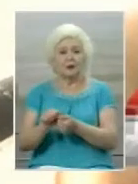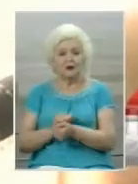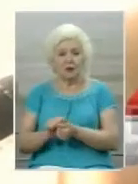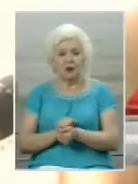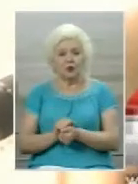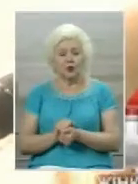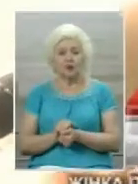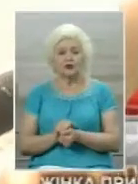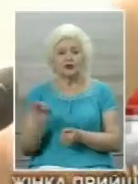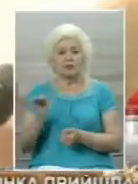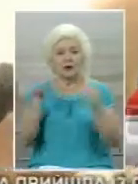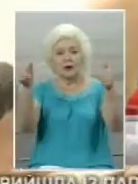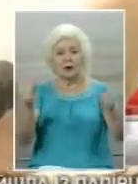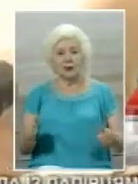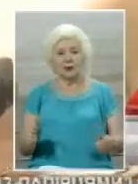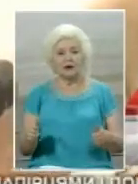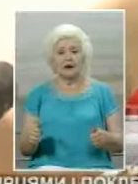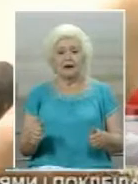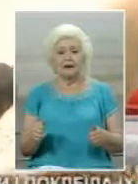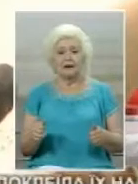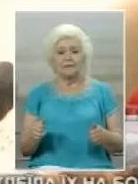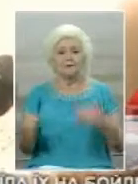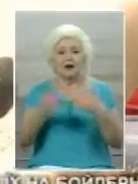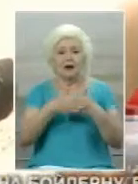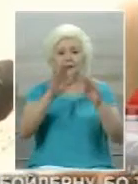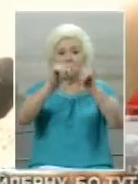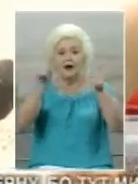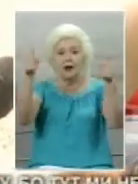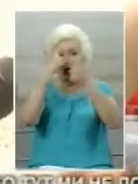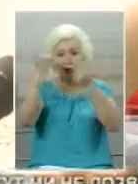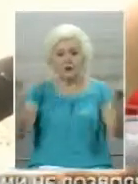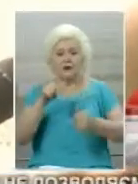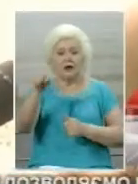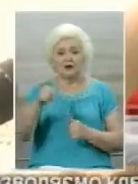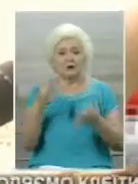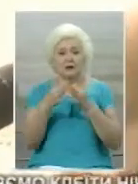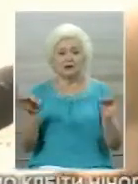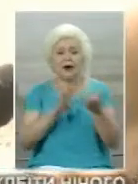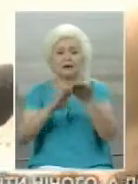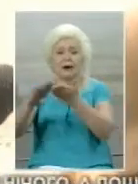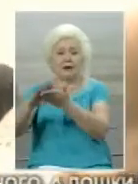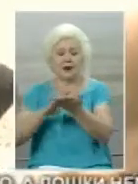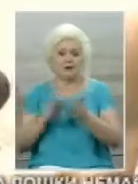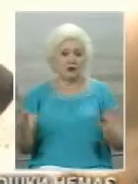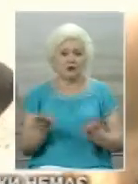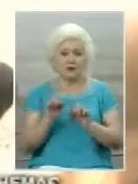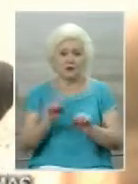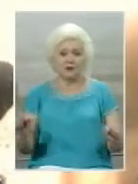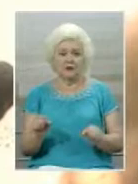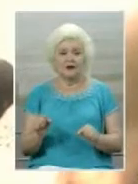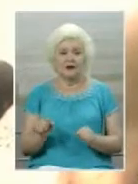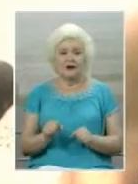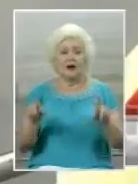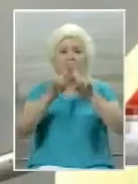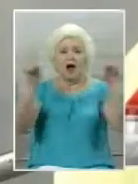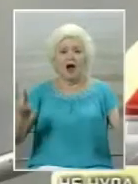і поклеїла тут під наболеним, бо тут же не розрішаємо клеїти нічого. А